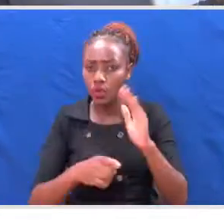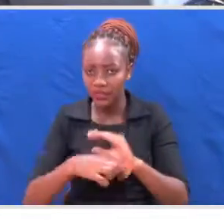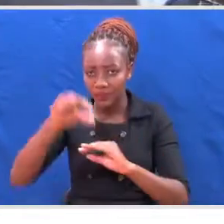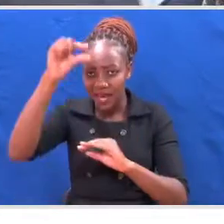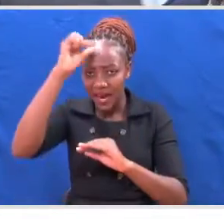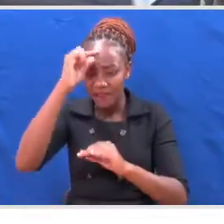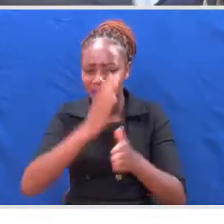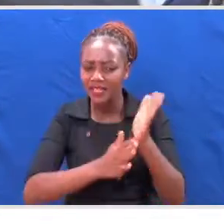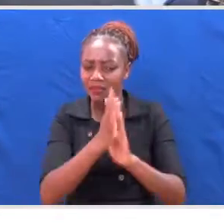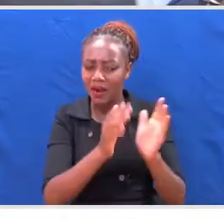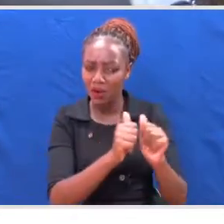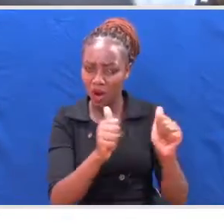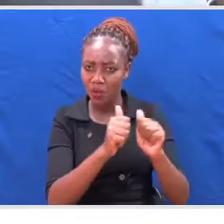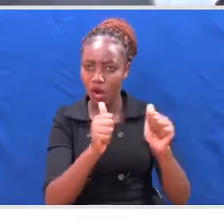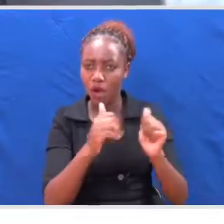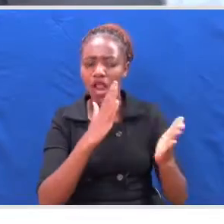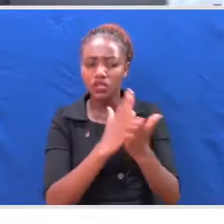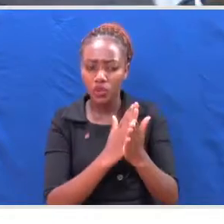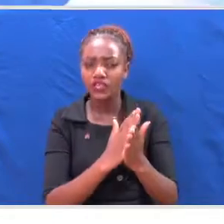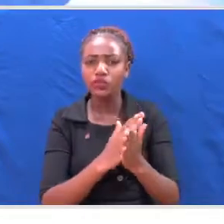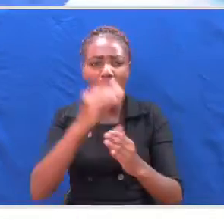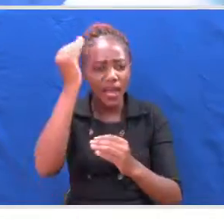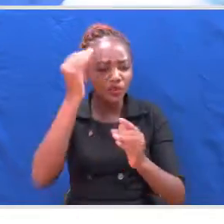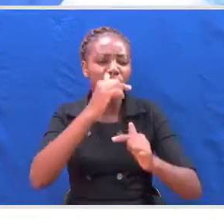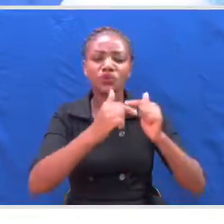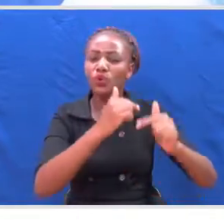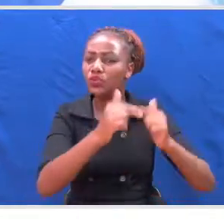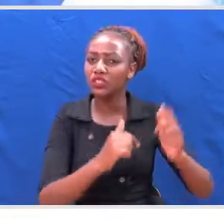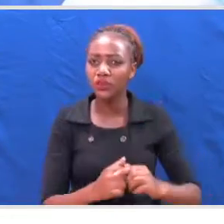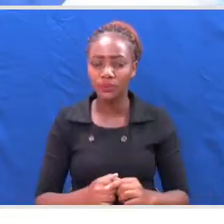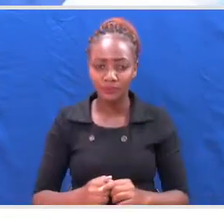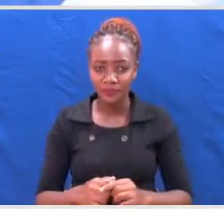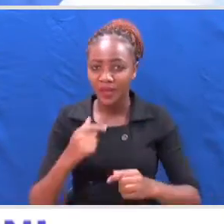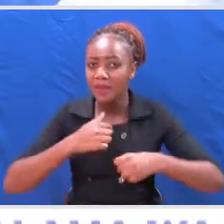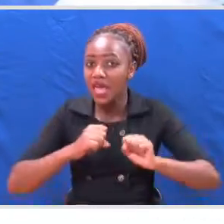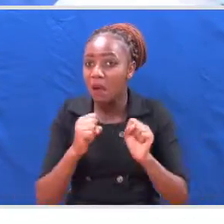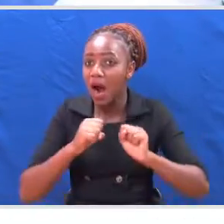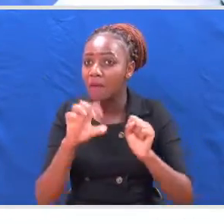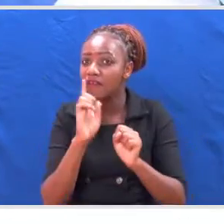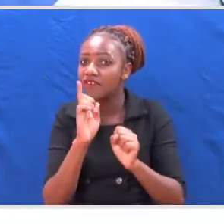serikali imejipanga vilivyo kuendeleza masomo. I'm thoroughly impressed by the way